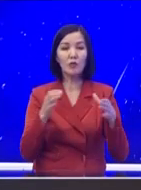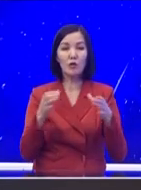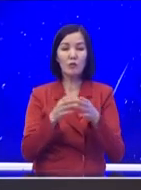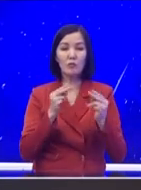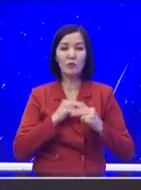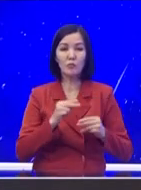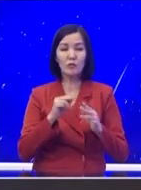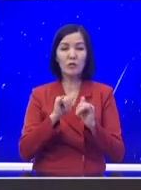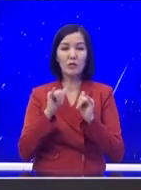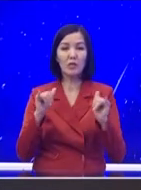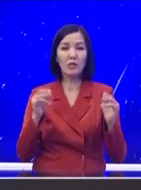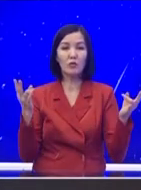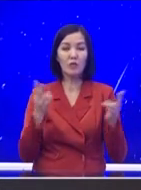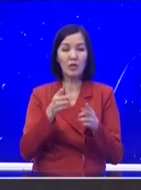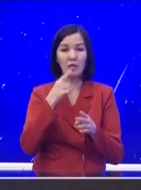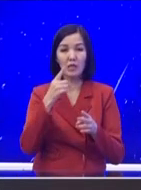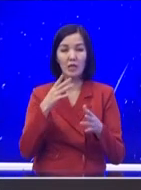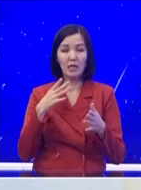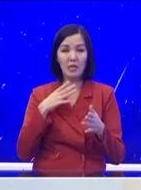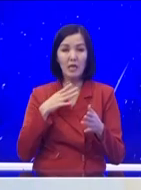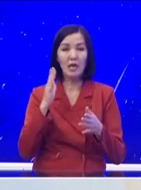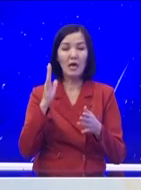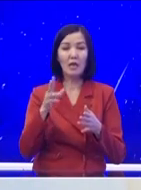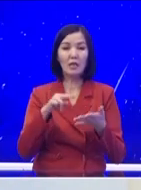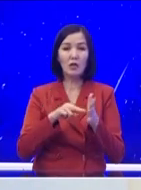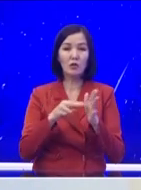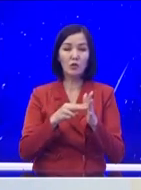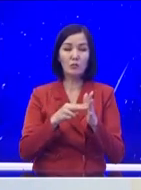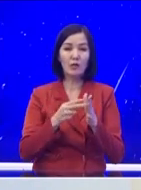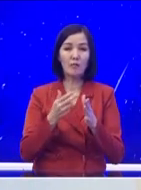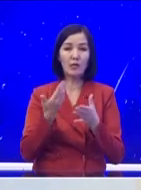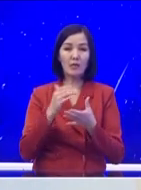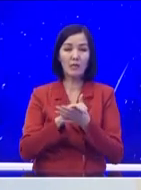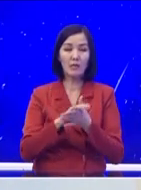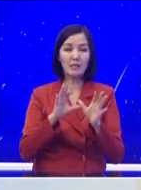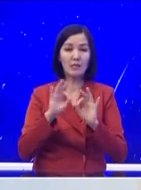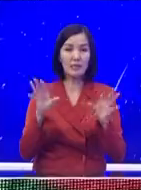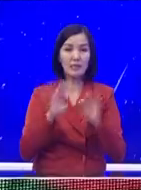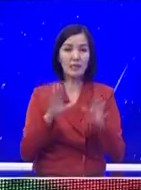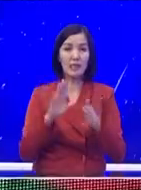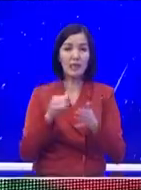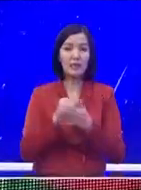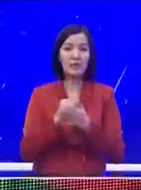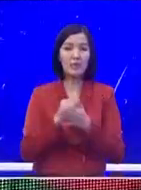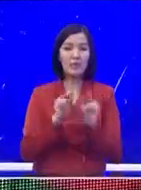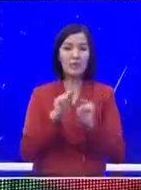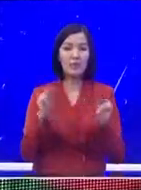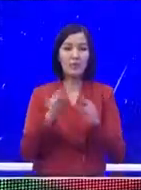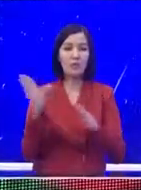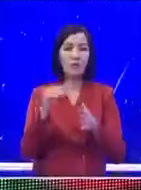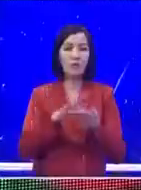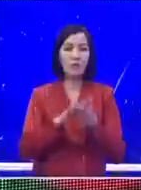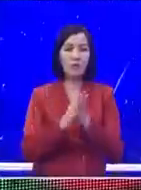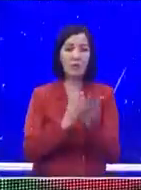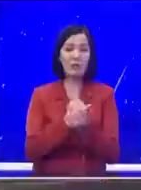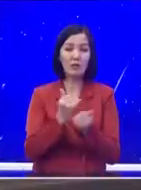одан әрі жандандыру керектігін алға тартты. Алда жүзеге асатын жоба жоспарымен де бөлісті. Ең бастысы, ұстаздарға барлық жағдай